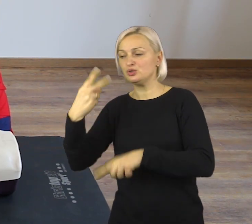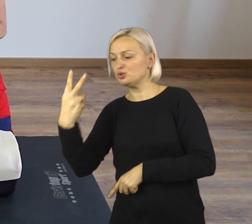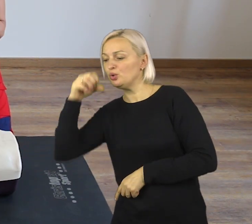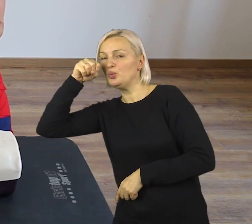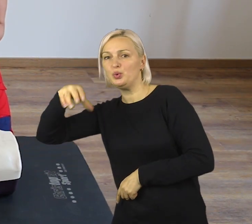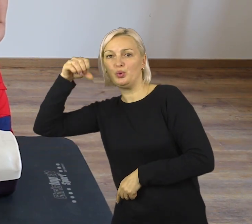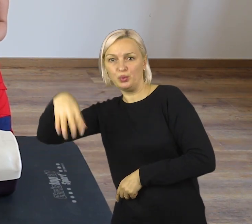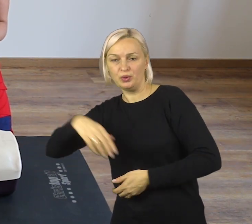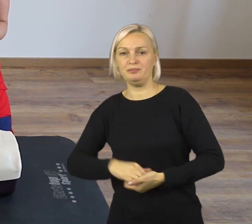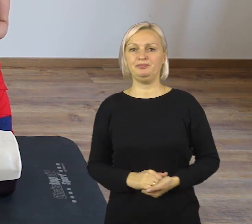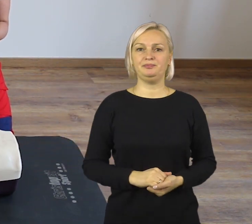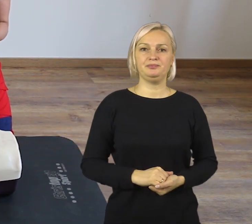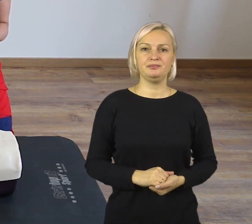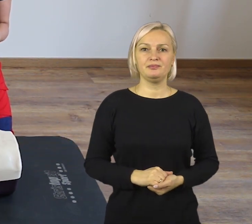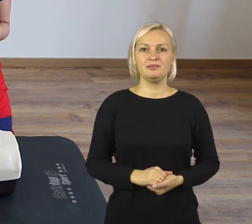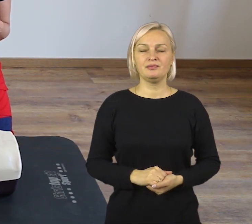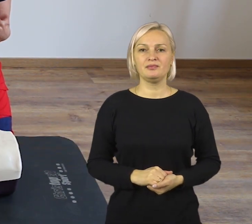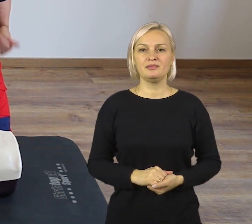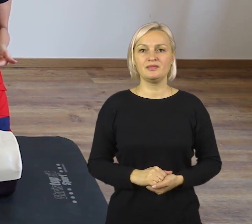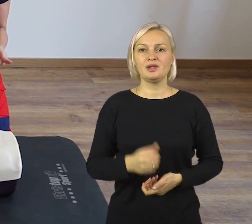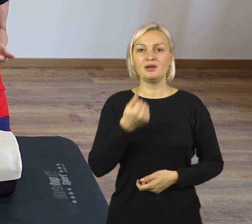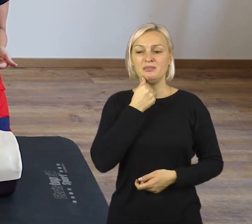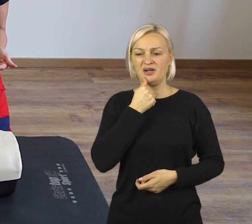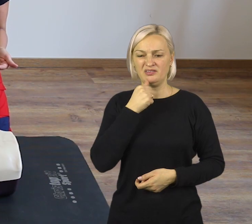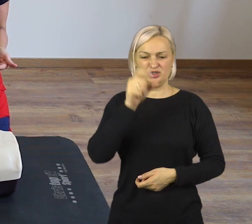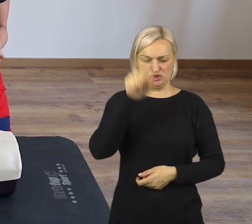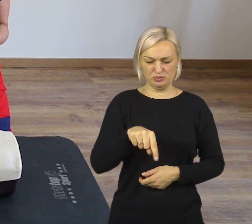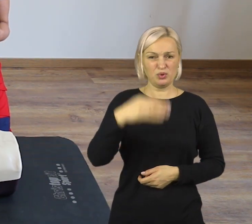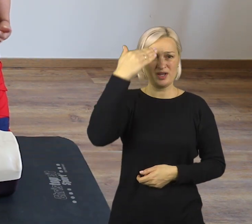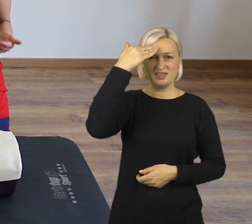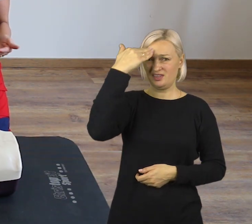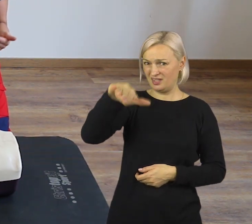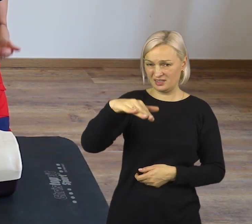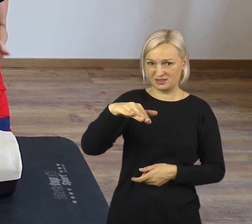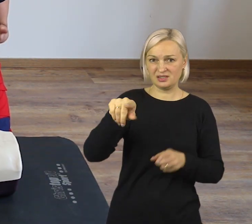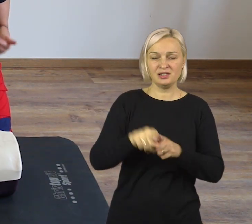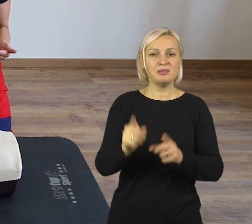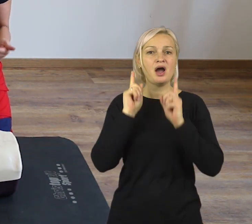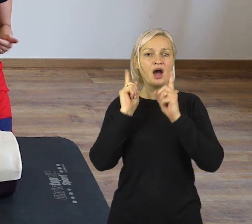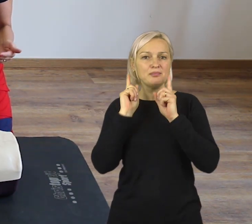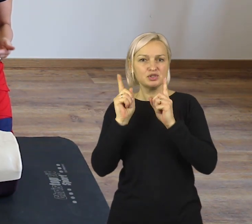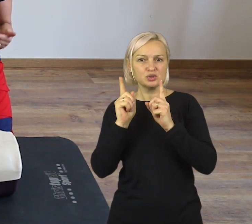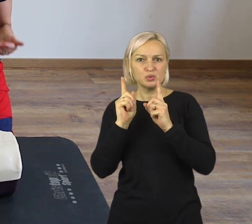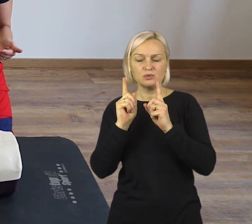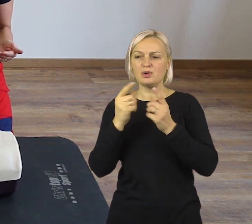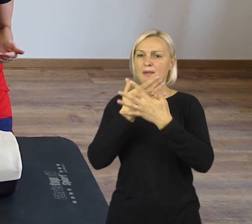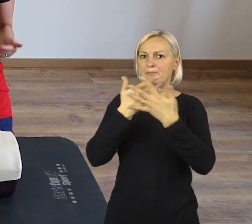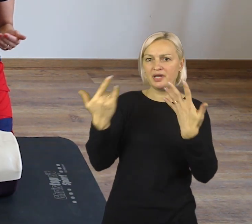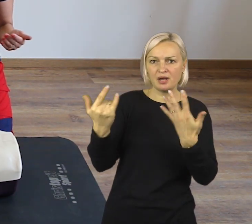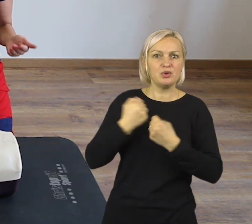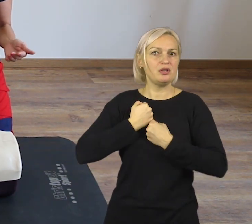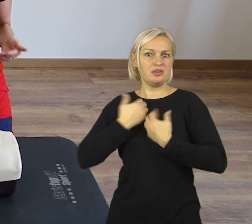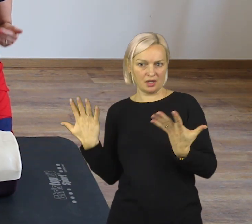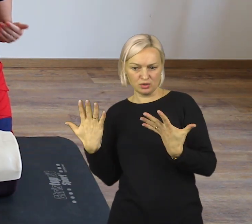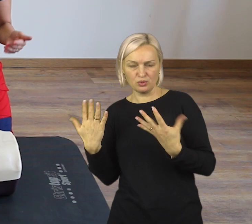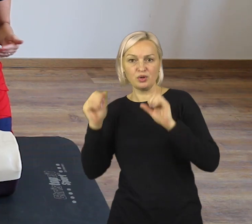įpūtimai. Tačiau, jeigu jūs gaivinsite nepažįstamą asmenį ir neturite apsaugos priemonių daryti įpūtimams,